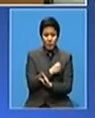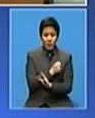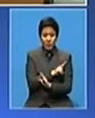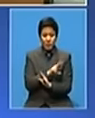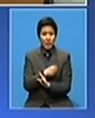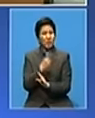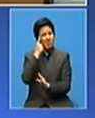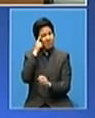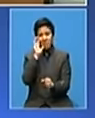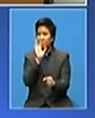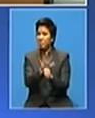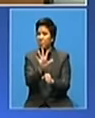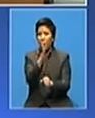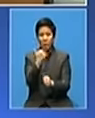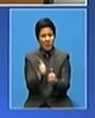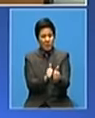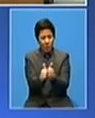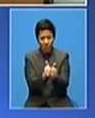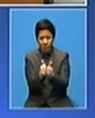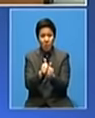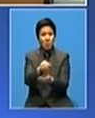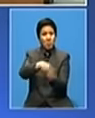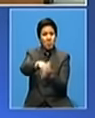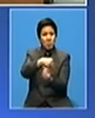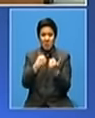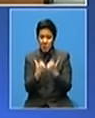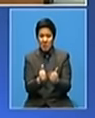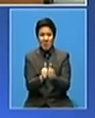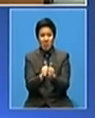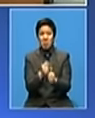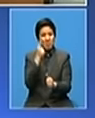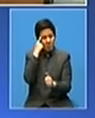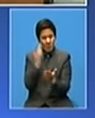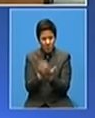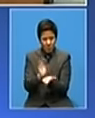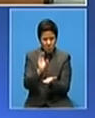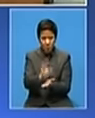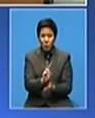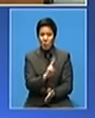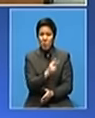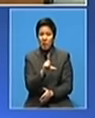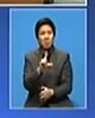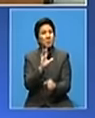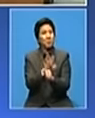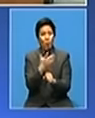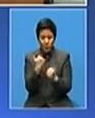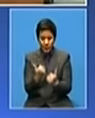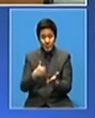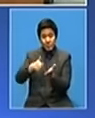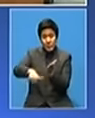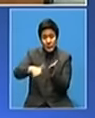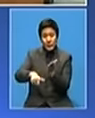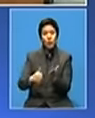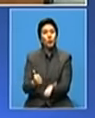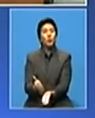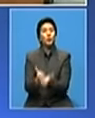ยังไม่เพียงพอนะครับกับสภาพการแข่งขันทางธุรกิจที่เข้มข้นดังนั้นเมื่อเรามีมาตรการยกเว้นภาษีเพิ่มเติมนั้นก็อาจจะช่ว